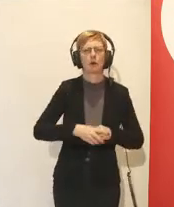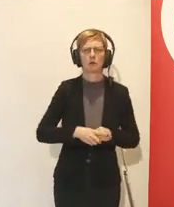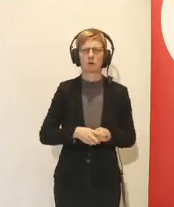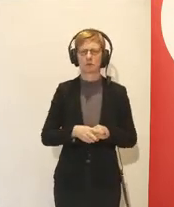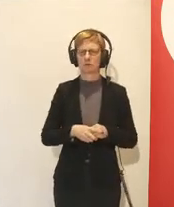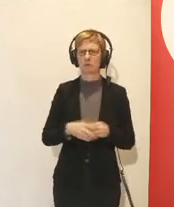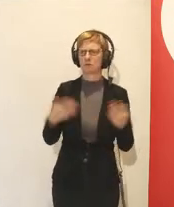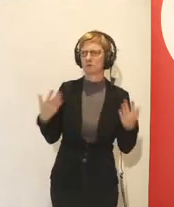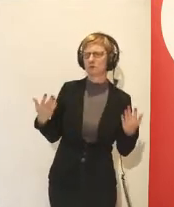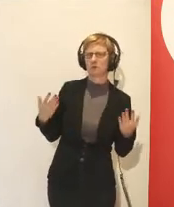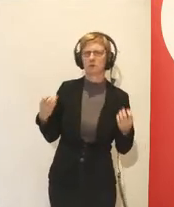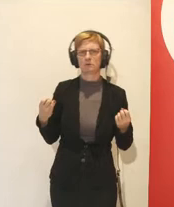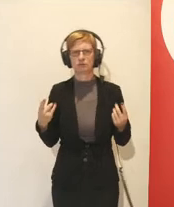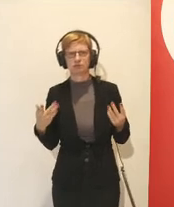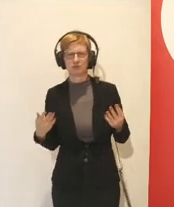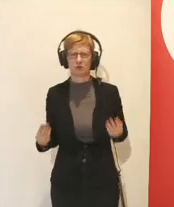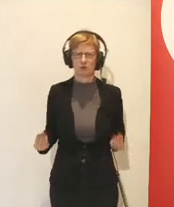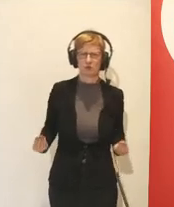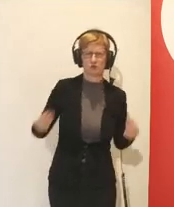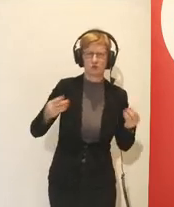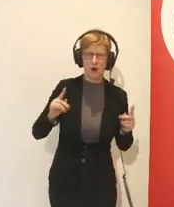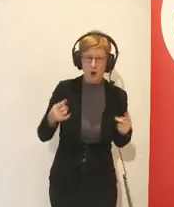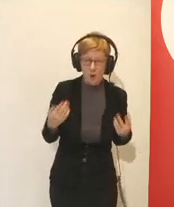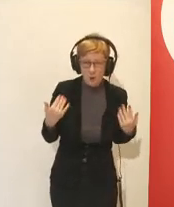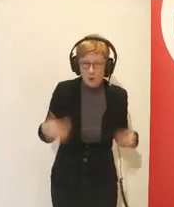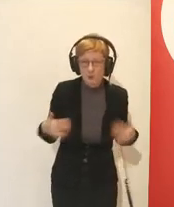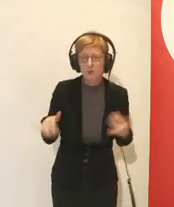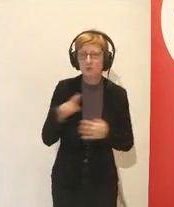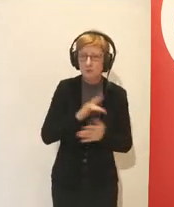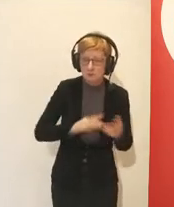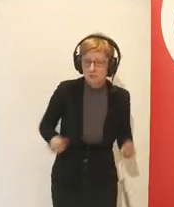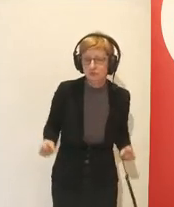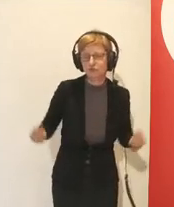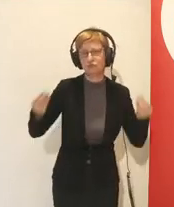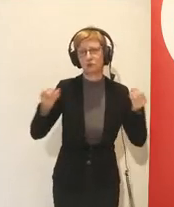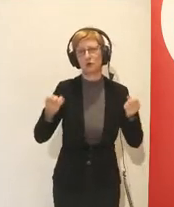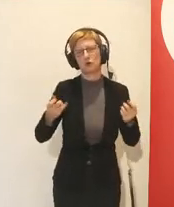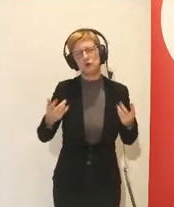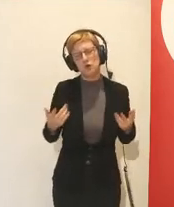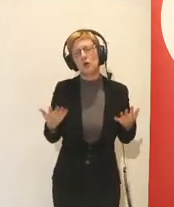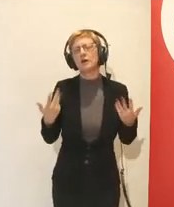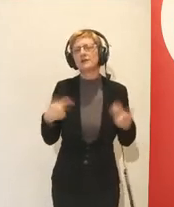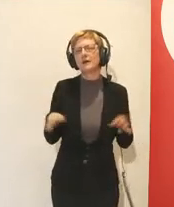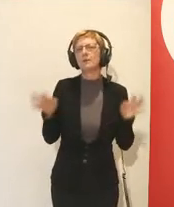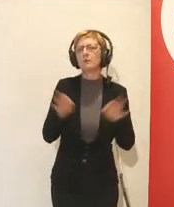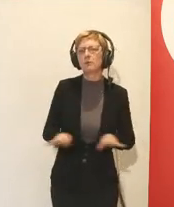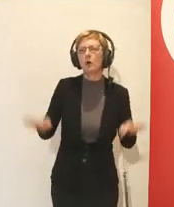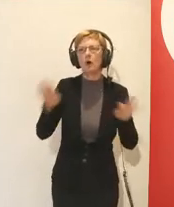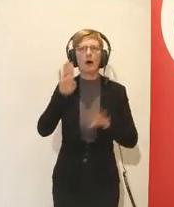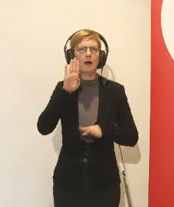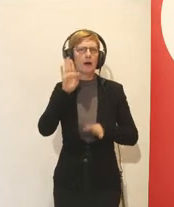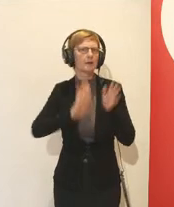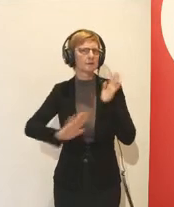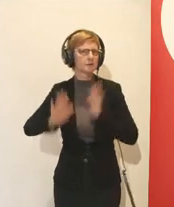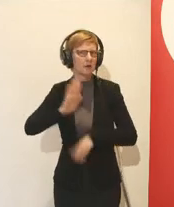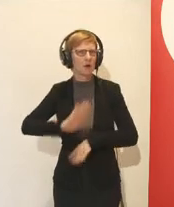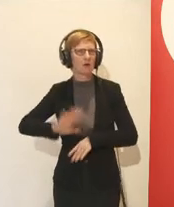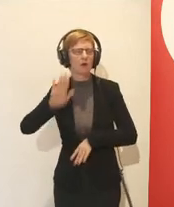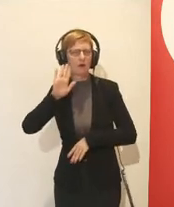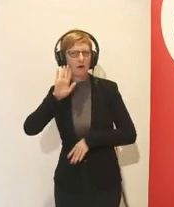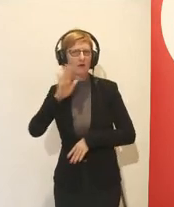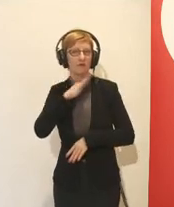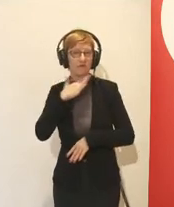dazu kommt aber ein grundsätzlich glaube ich dass diese diese bedrohlichen erzählungen die dort massenhaft und